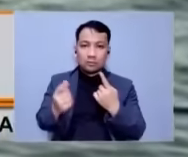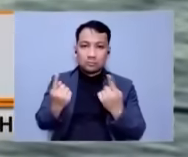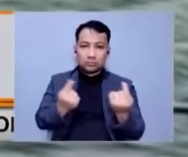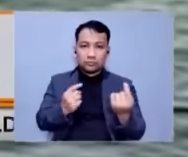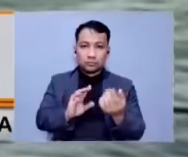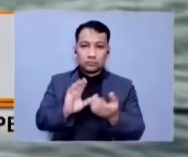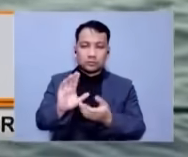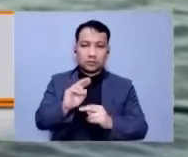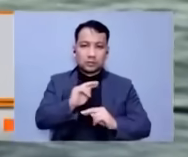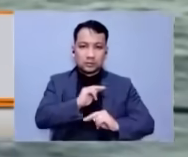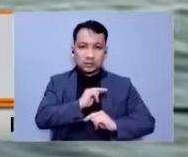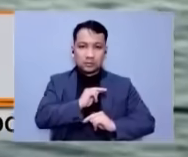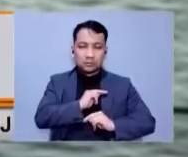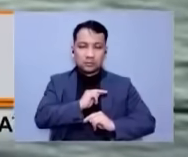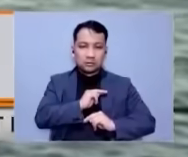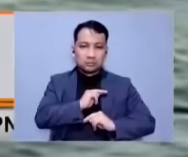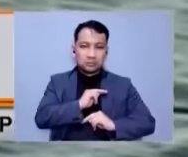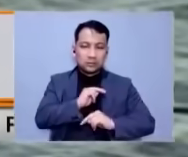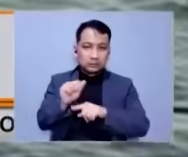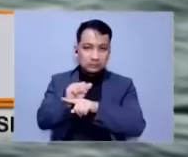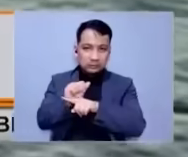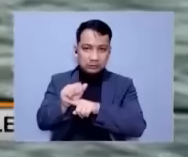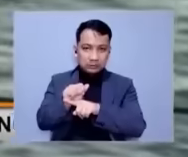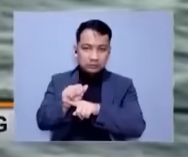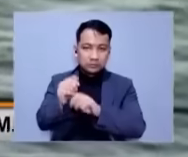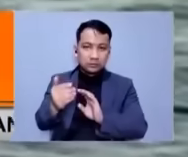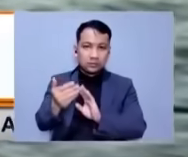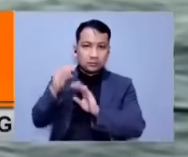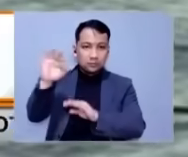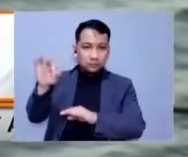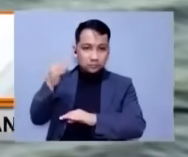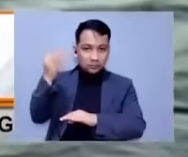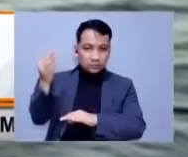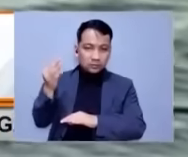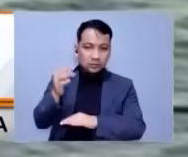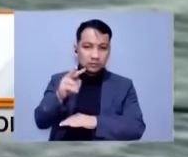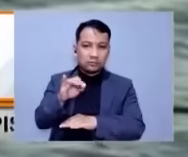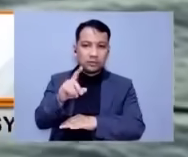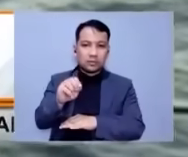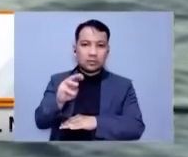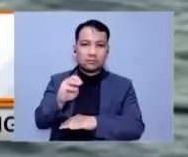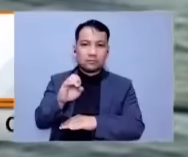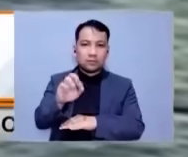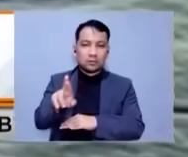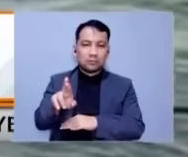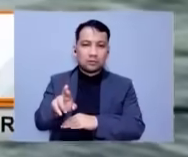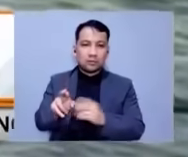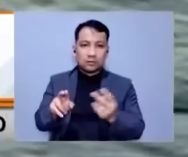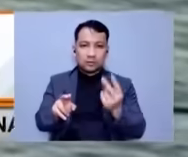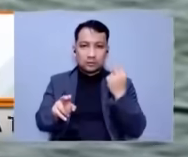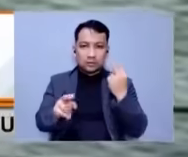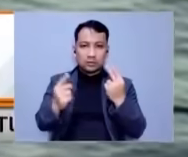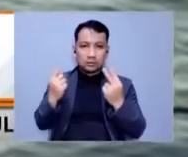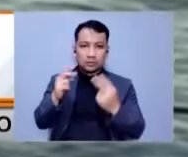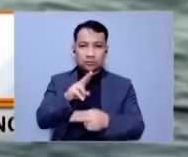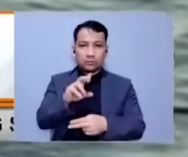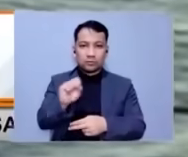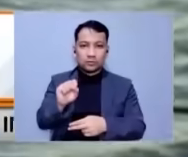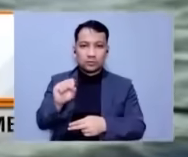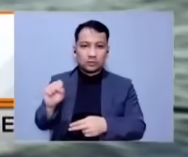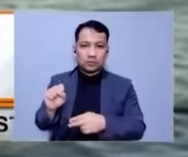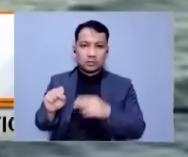naval exercises, nakapronta ang French naval ship na Vendemeer habang nasa likuran po naman ang USS Harper's